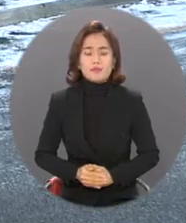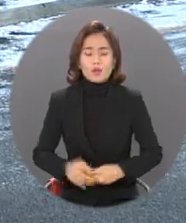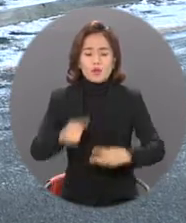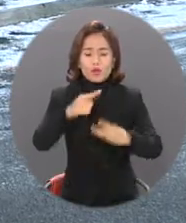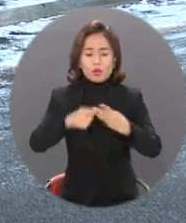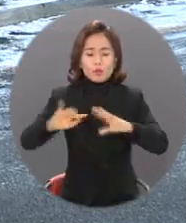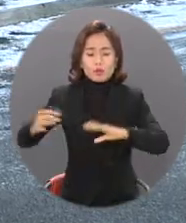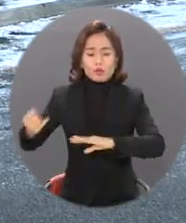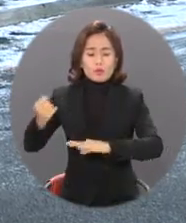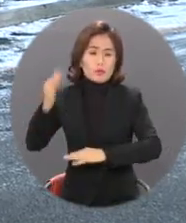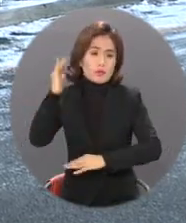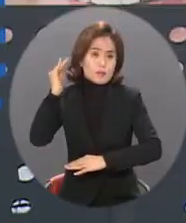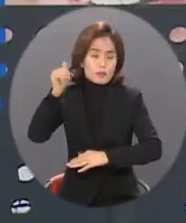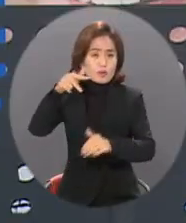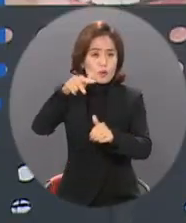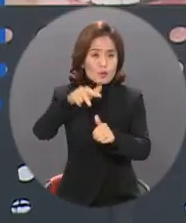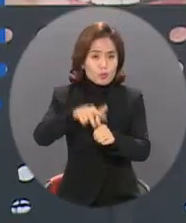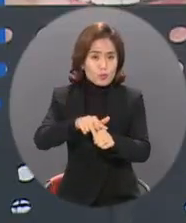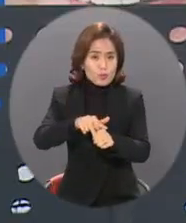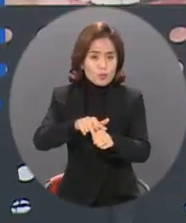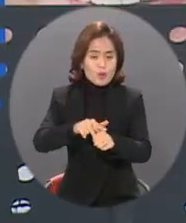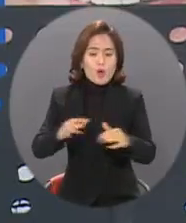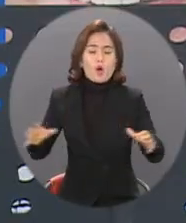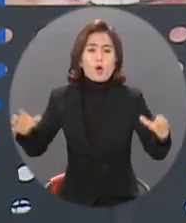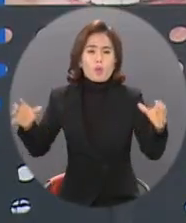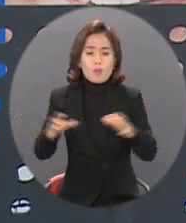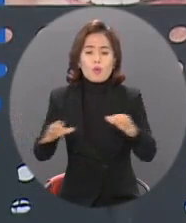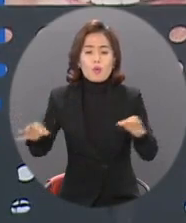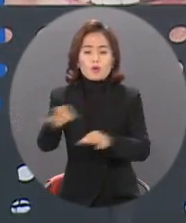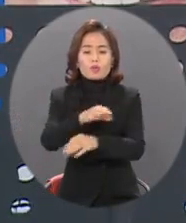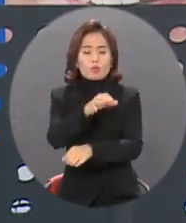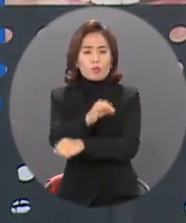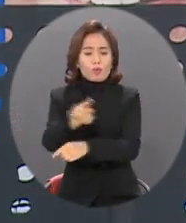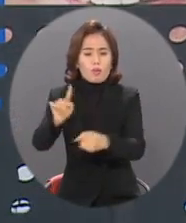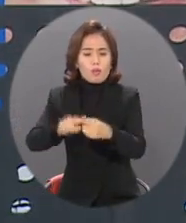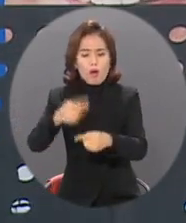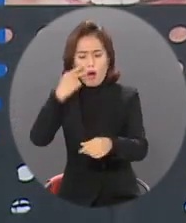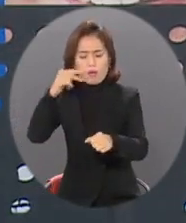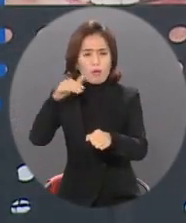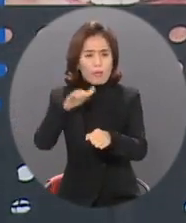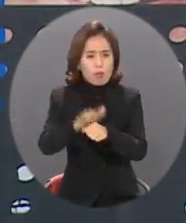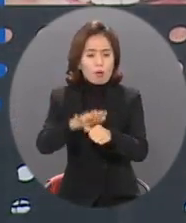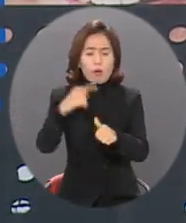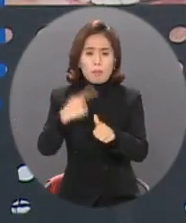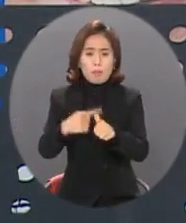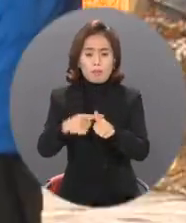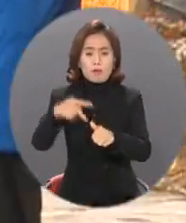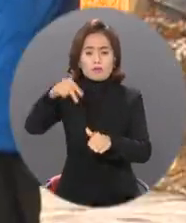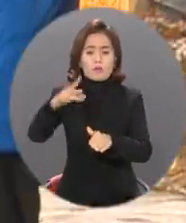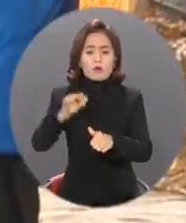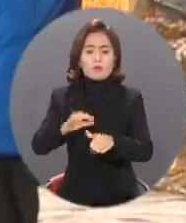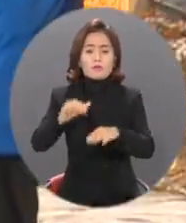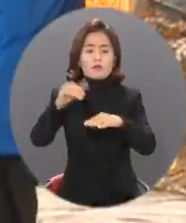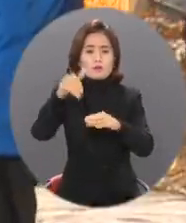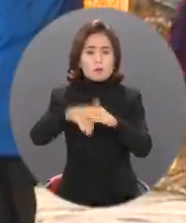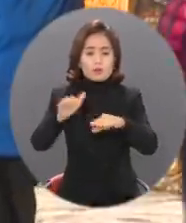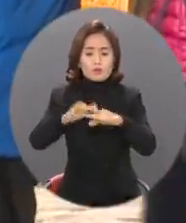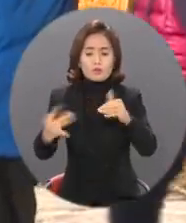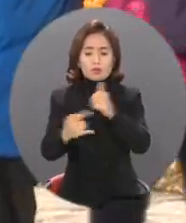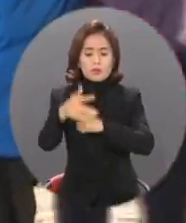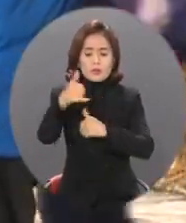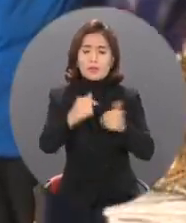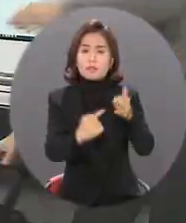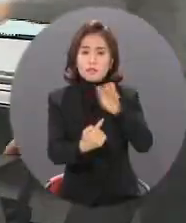윤석열 국민의힘 대선 후보의 복합 쇼핑몰 공약을 어처구니 없다고 비판한 송갑석 선대위 위원장이 또다시